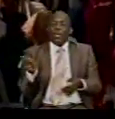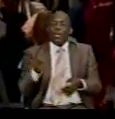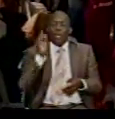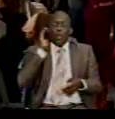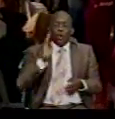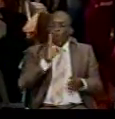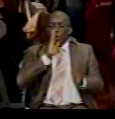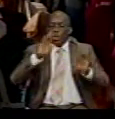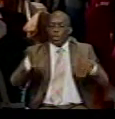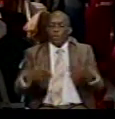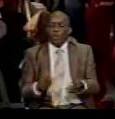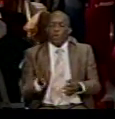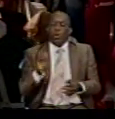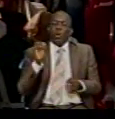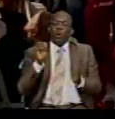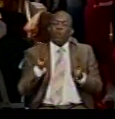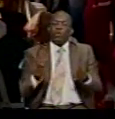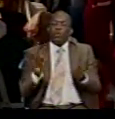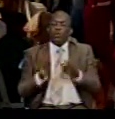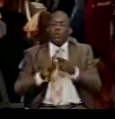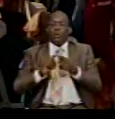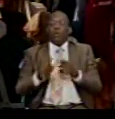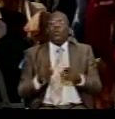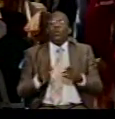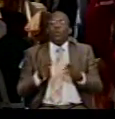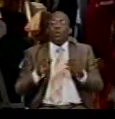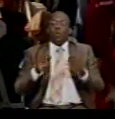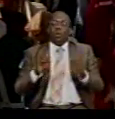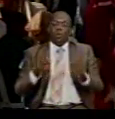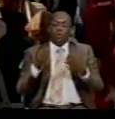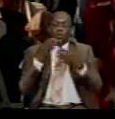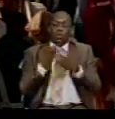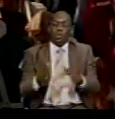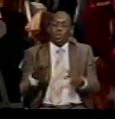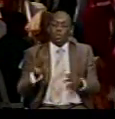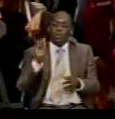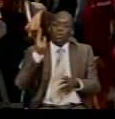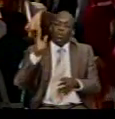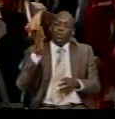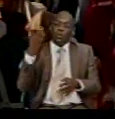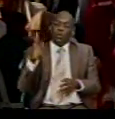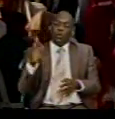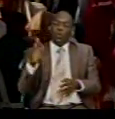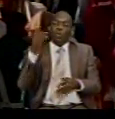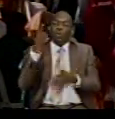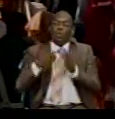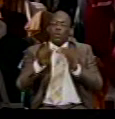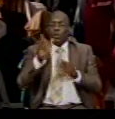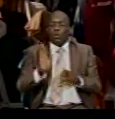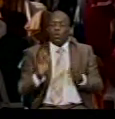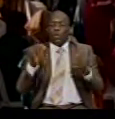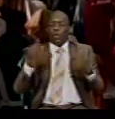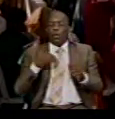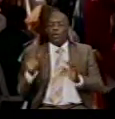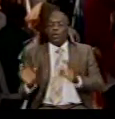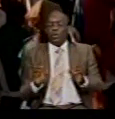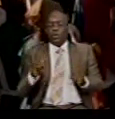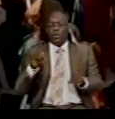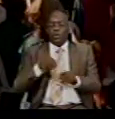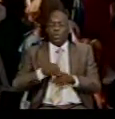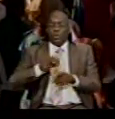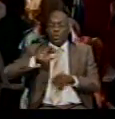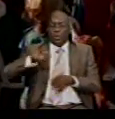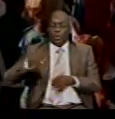que l'opportunité te soit donnée pour partager ce que Dieu a fait pour toi, peuple de Dieu. In Job chapter 5, dans Jean